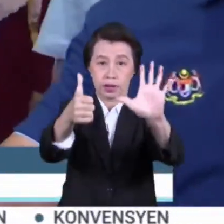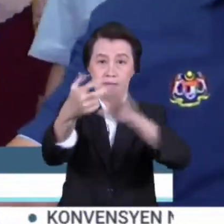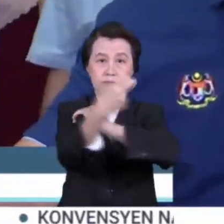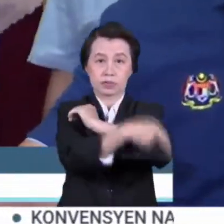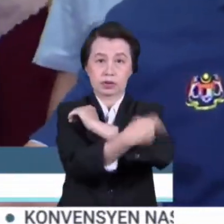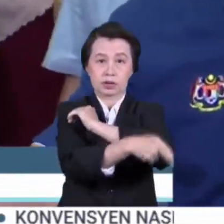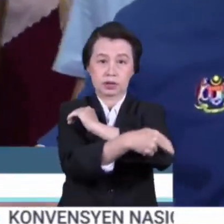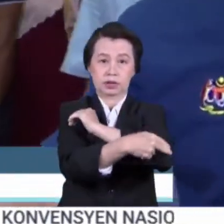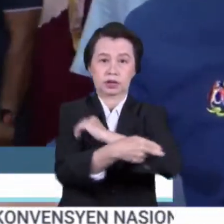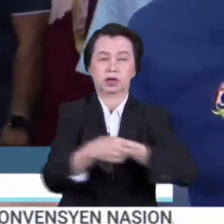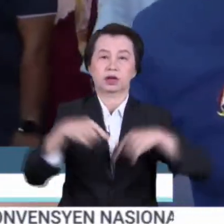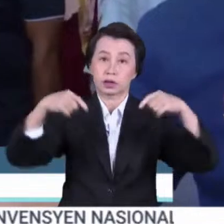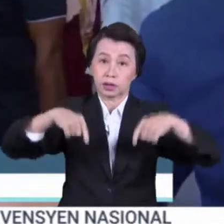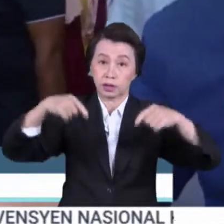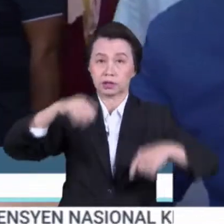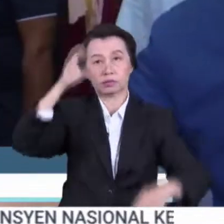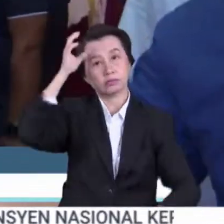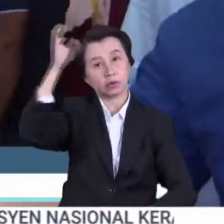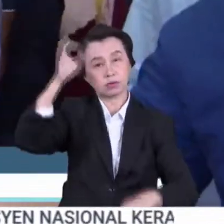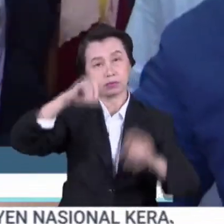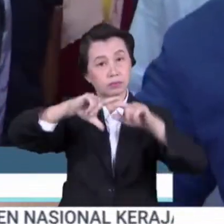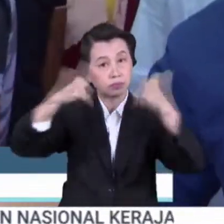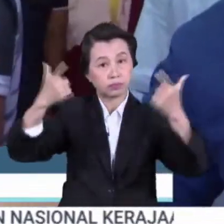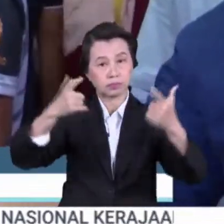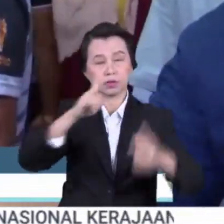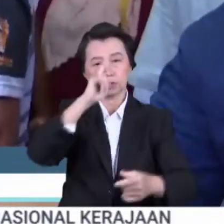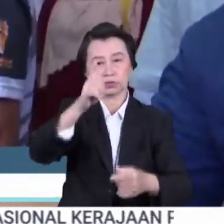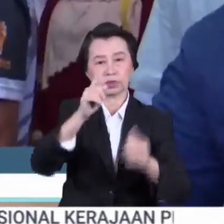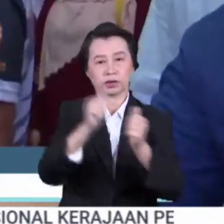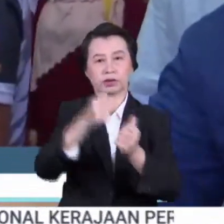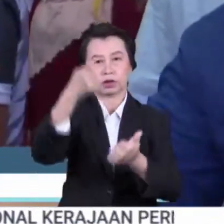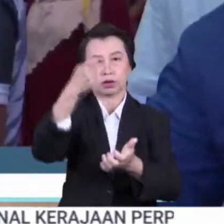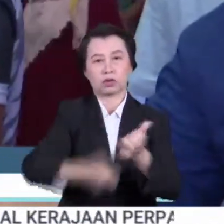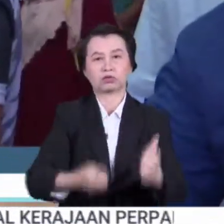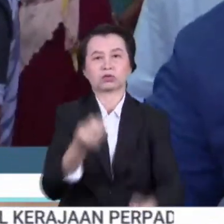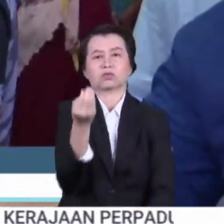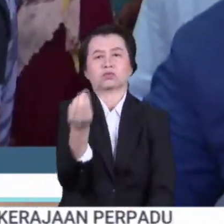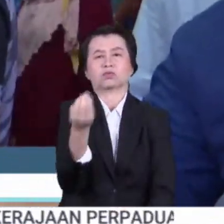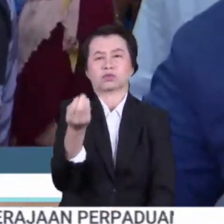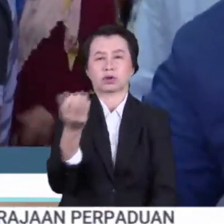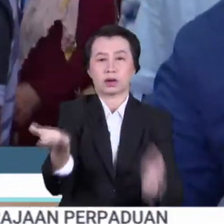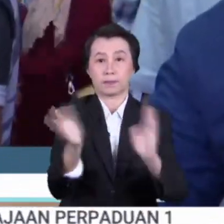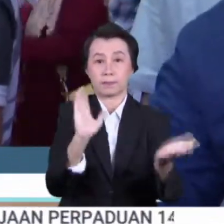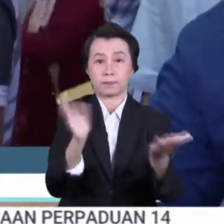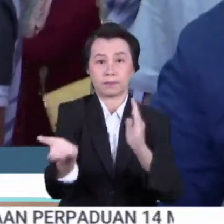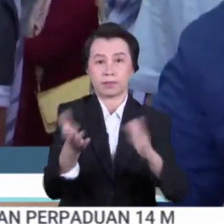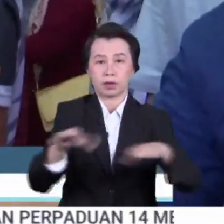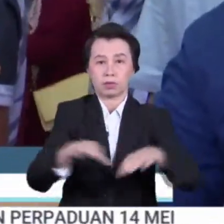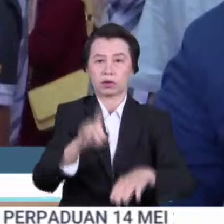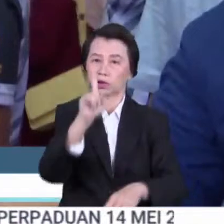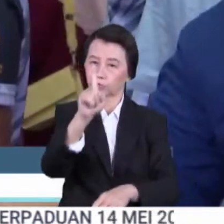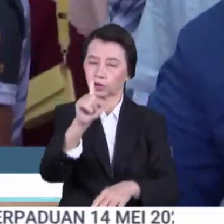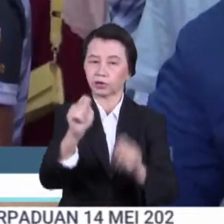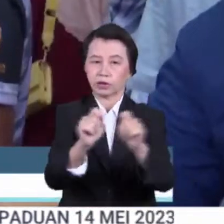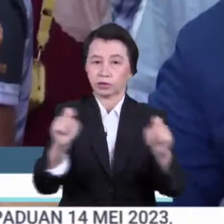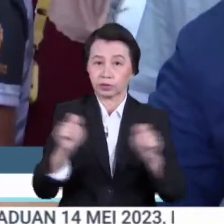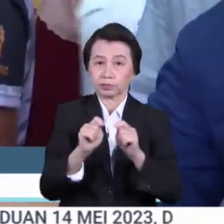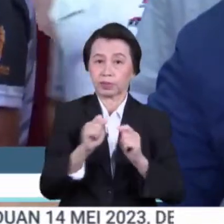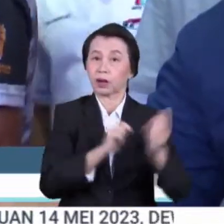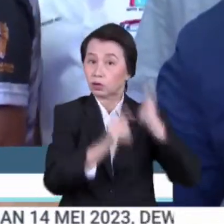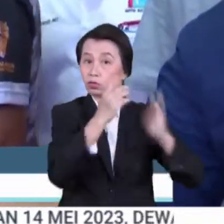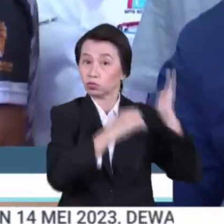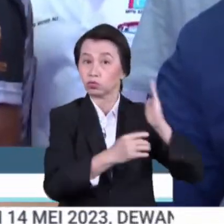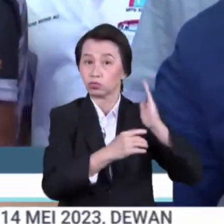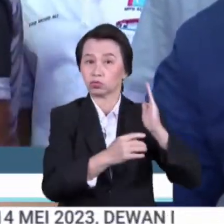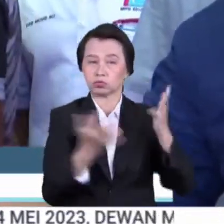Ya, jadi ini adalah satu konsep yang berbeza sebenarnya dengan kos yang lebih rendah berbanding dengan dibuat di satu tempat sebelum ini. Ya, jadi itu bagi